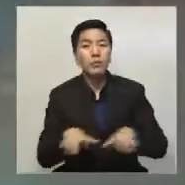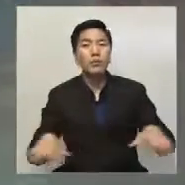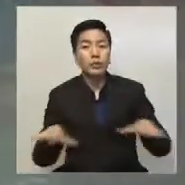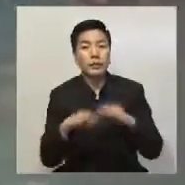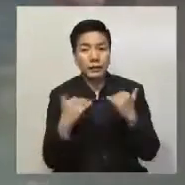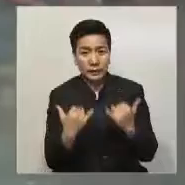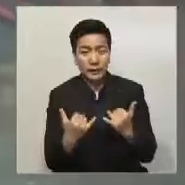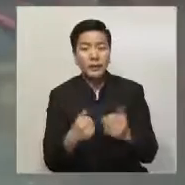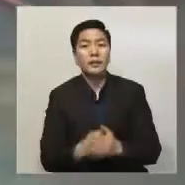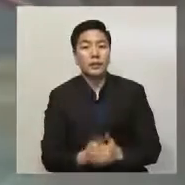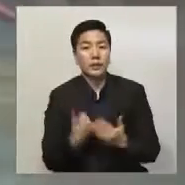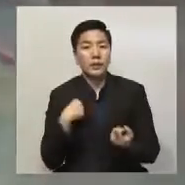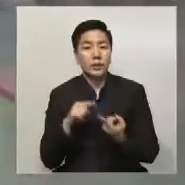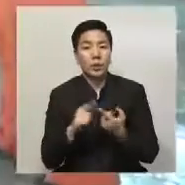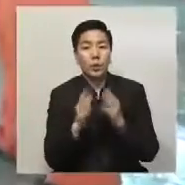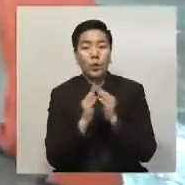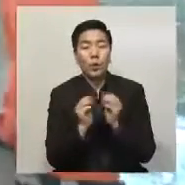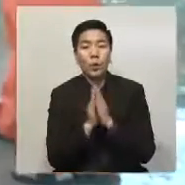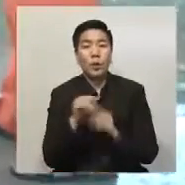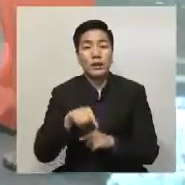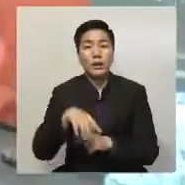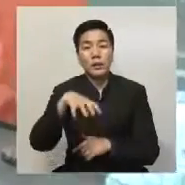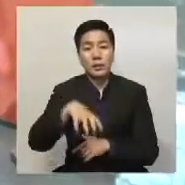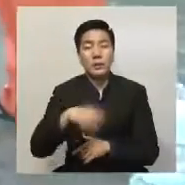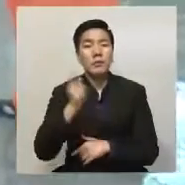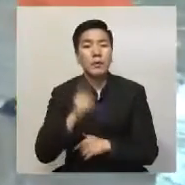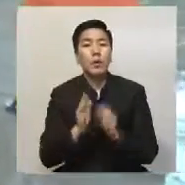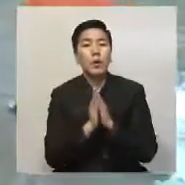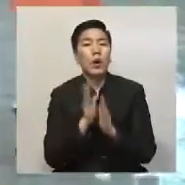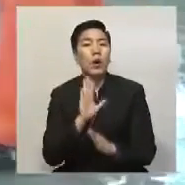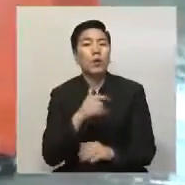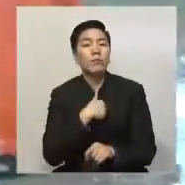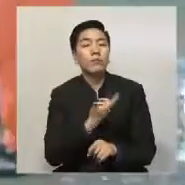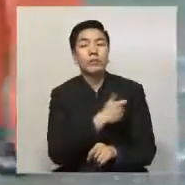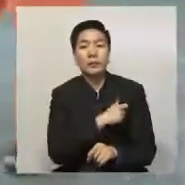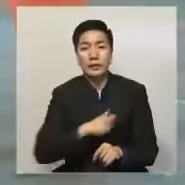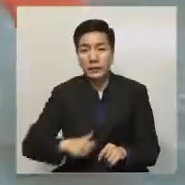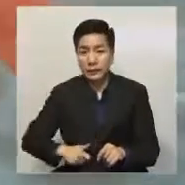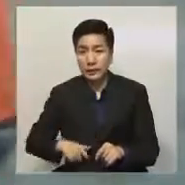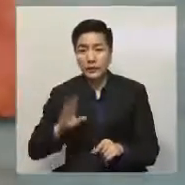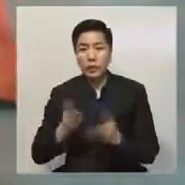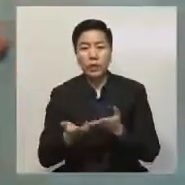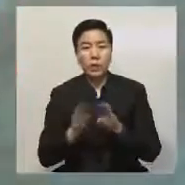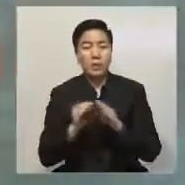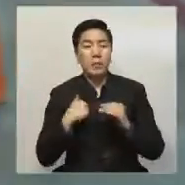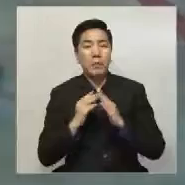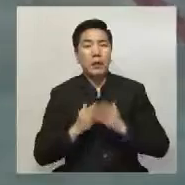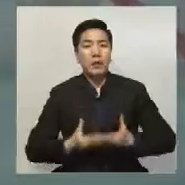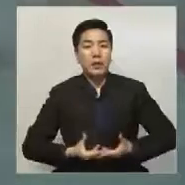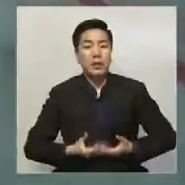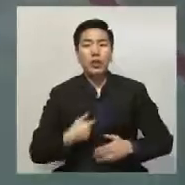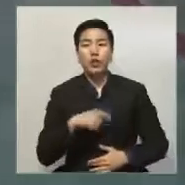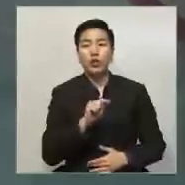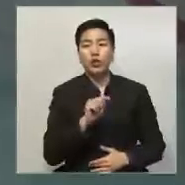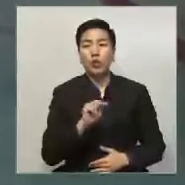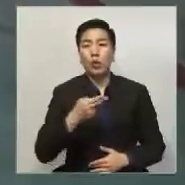สู่ภาวะปกติแล้วสำหรับวัดศรีคมคำพระอารามหลวงเป็นวัดหลวงที่ประดิษฐานขององค์พระเจ้าตนหลว